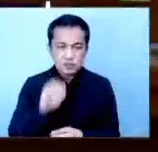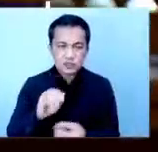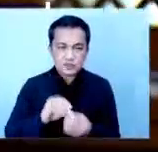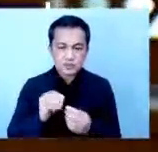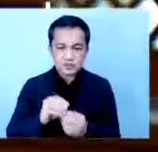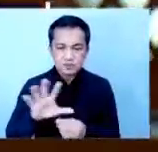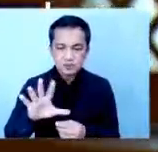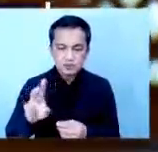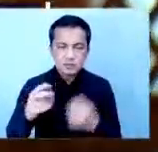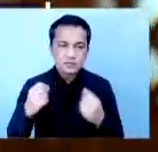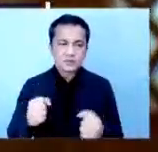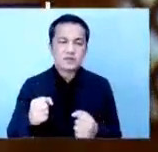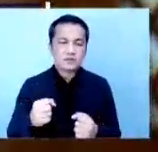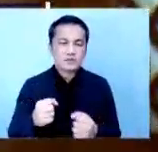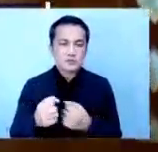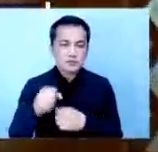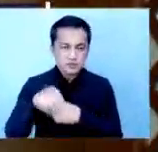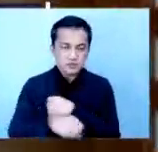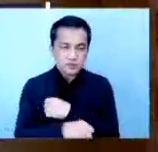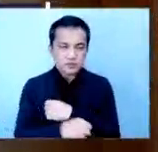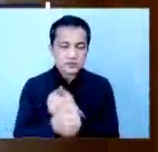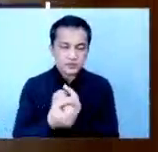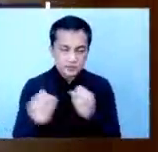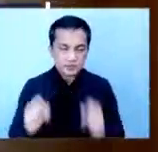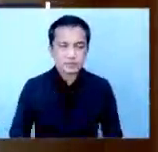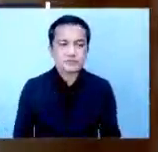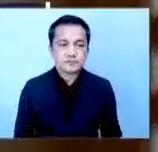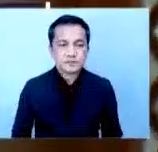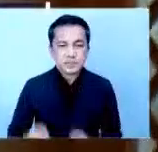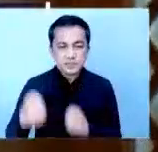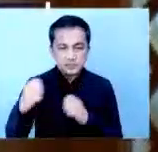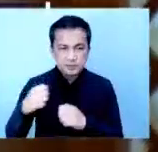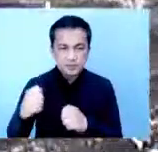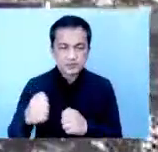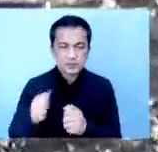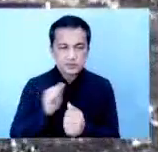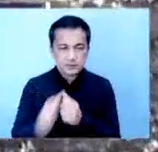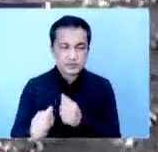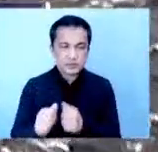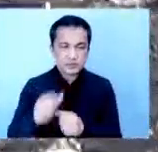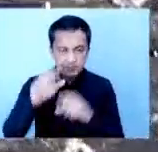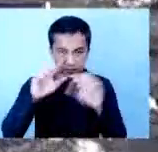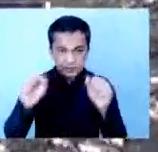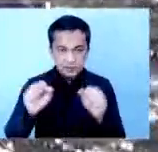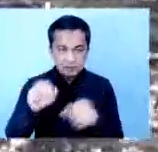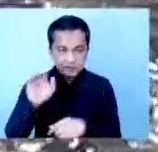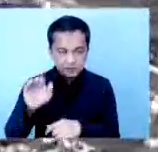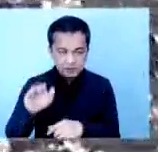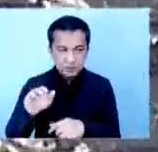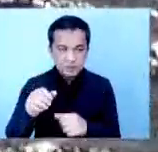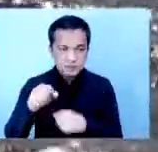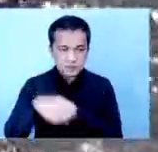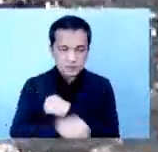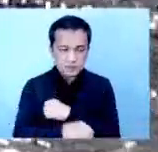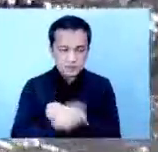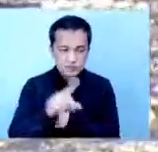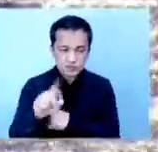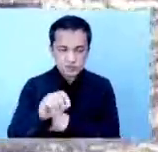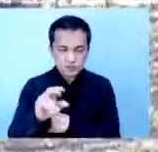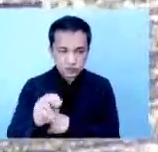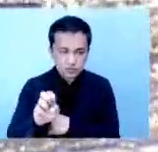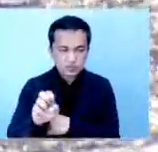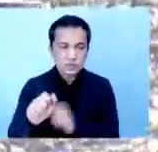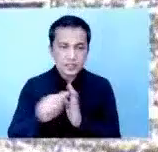sa ating maritime security, inaasahan namang sunod na ipapasa ng Pangulo ang Panukalang Maritime Zones Act.